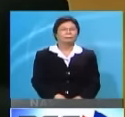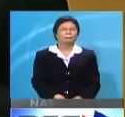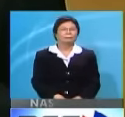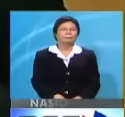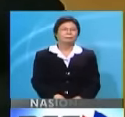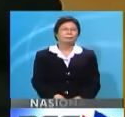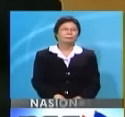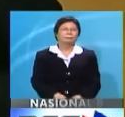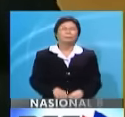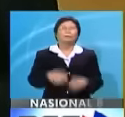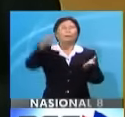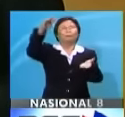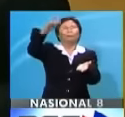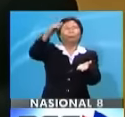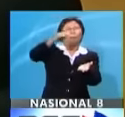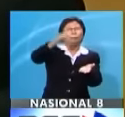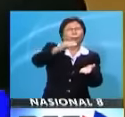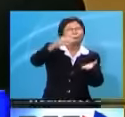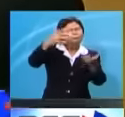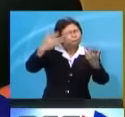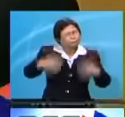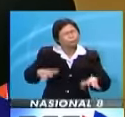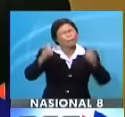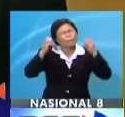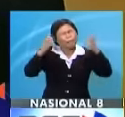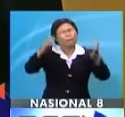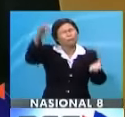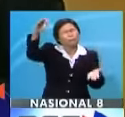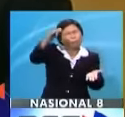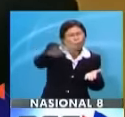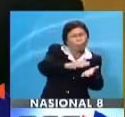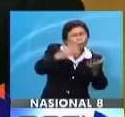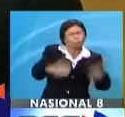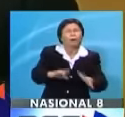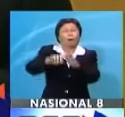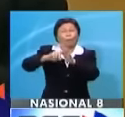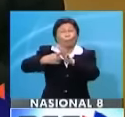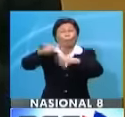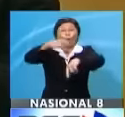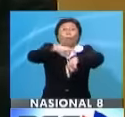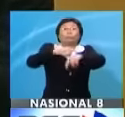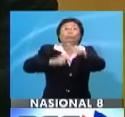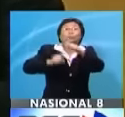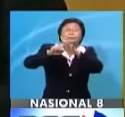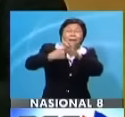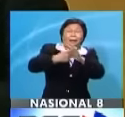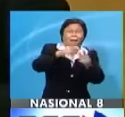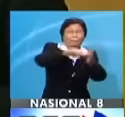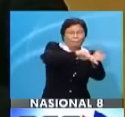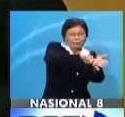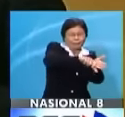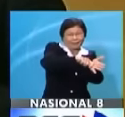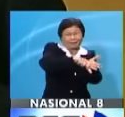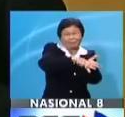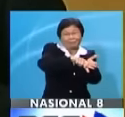Penurunan tarif sudah berlaku dengan begitu banyak. Waktu mula-mula prepaid